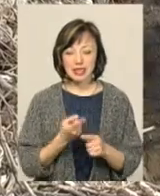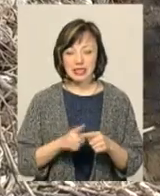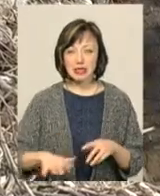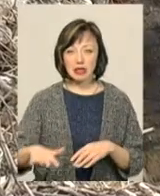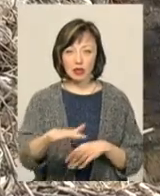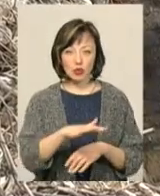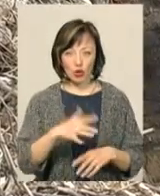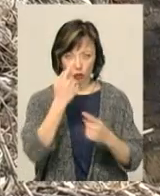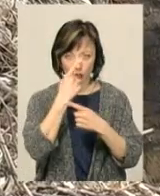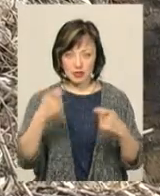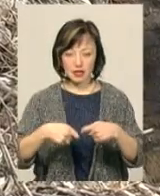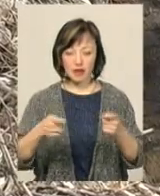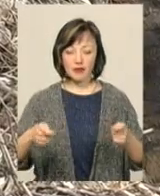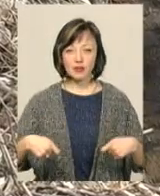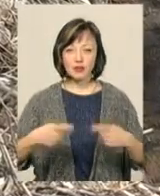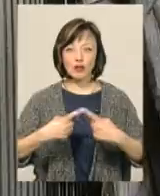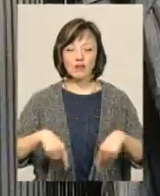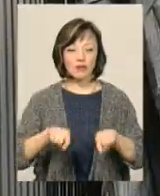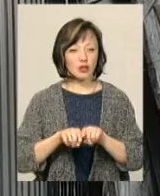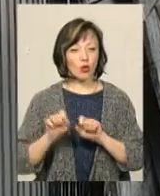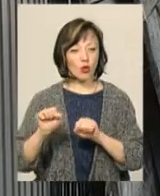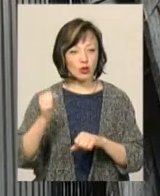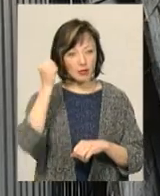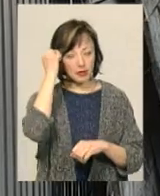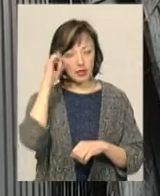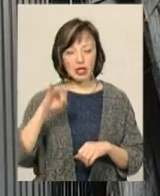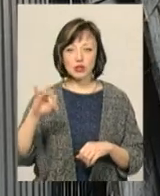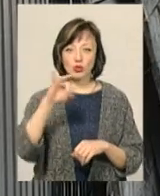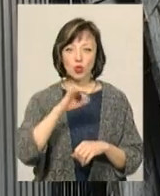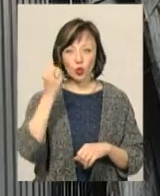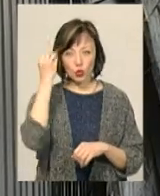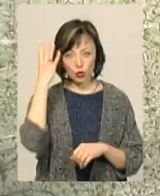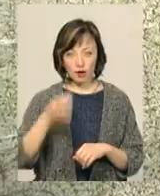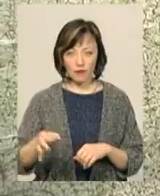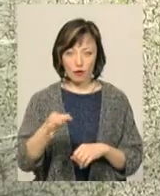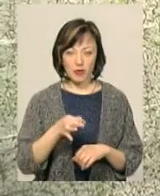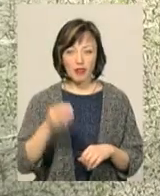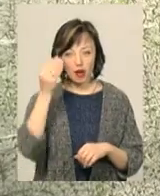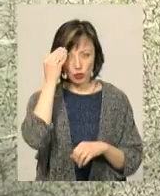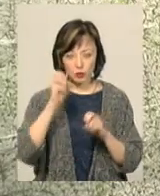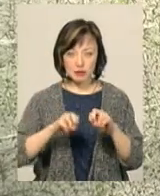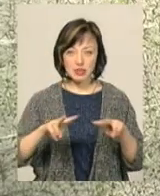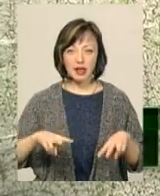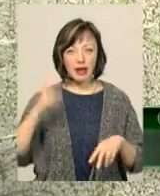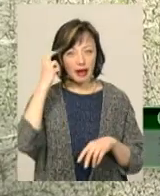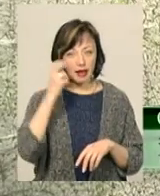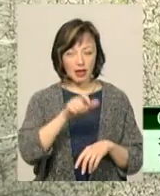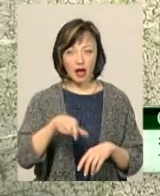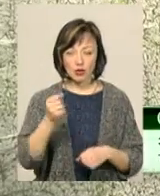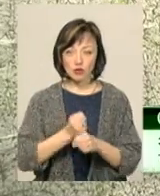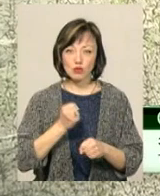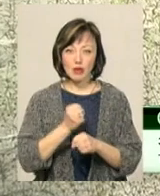території озвучив завідувач відділу охорони пам'яток історії та культури в області Сергій Шпаковський. На думку спеціалістів киян, які